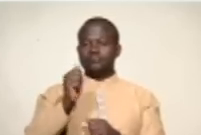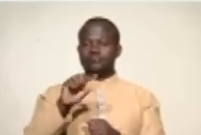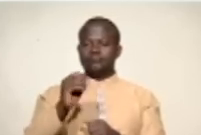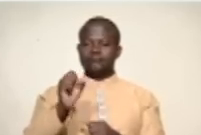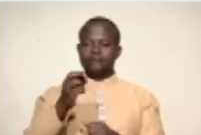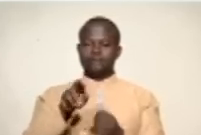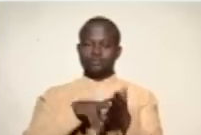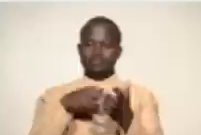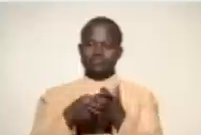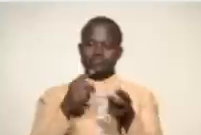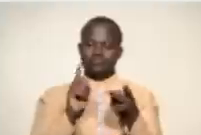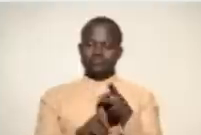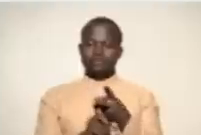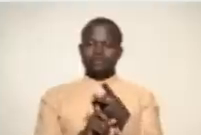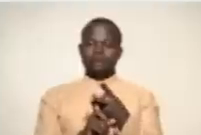batsinzwe n'imanza